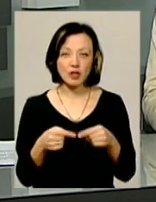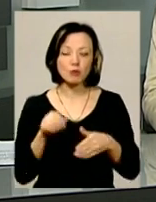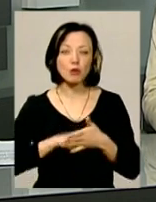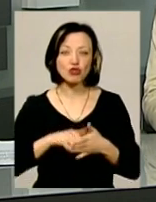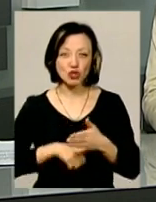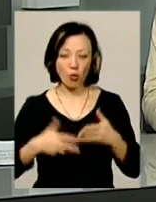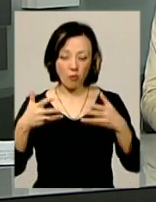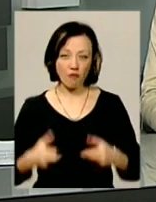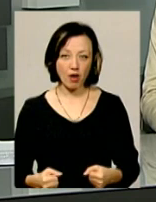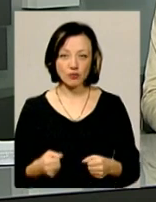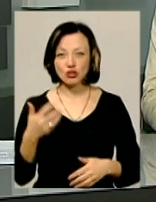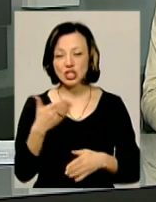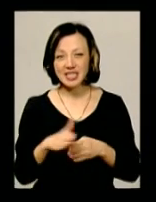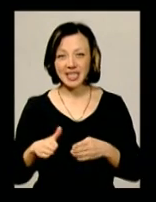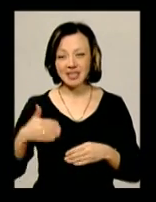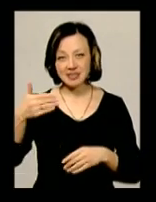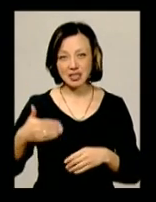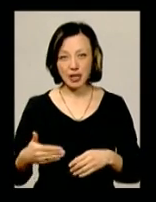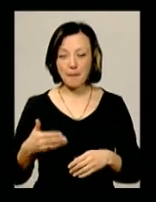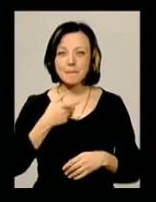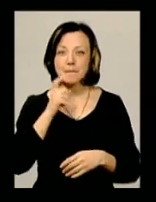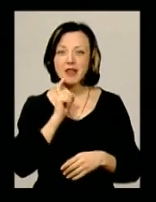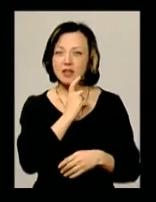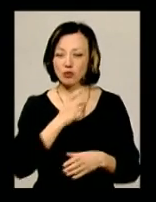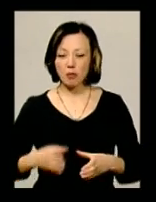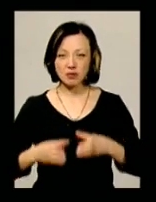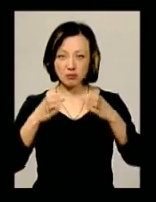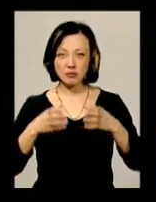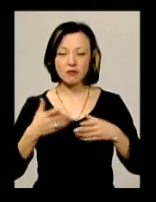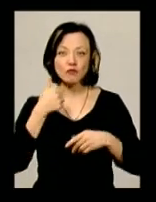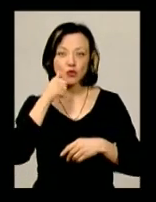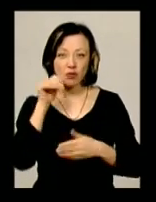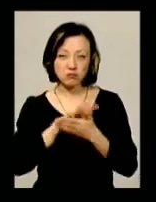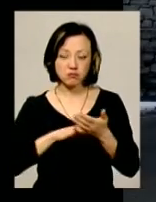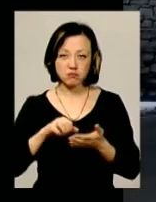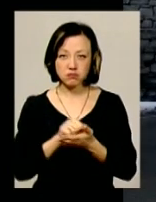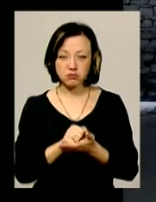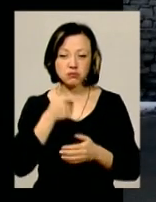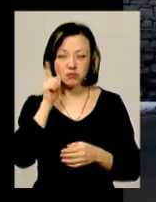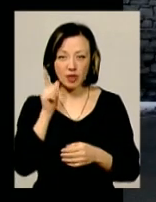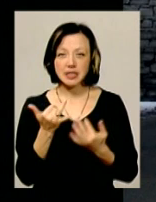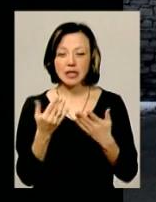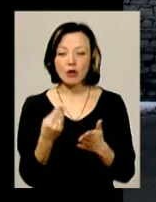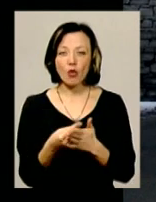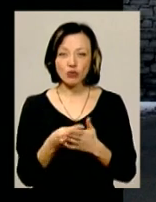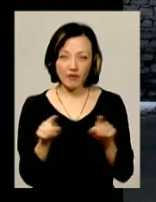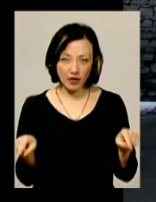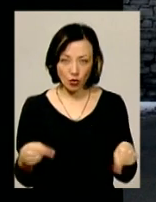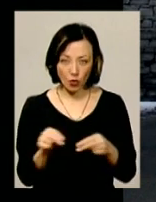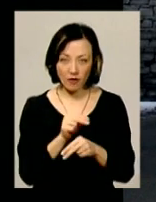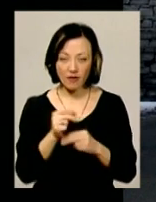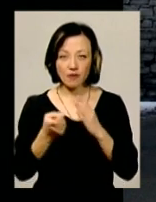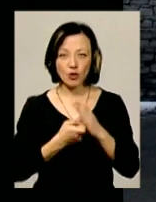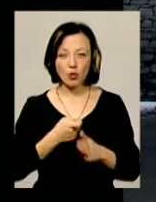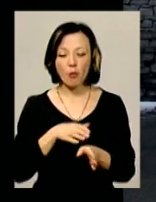обвалу. Нагадаю, частина стіни північного бастіону старої фортеці обвалилася позавчора. Скільки коштуватиме її відновлення, стане відомо